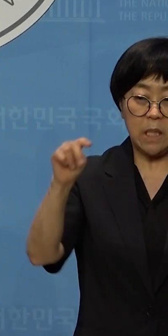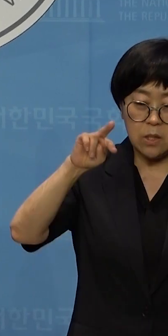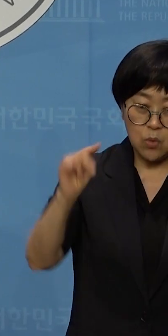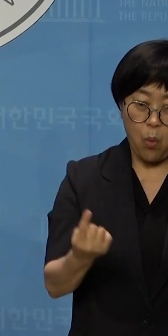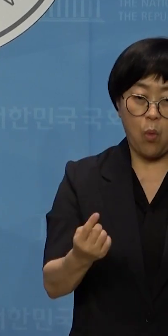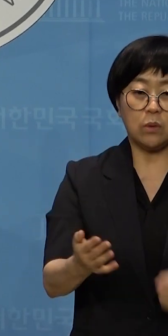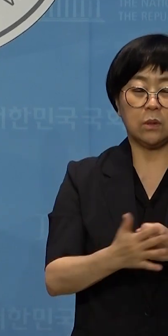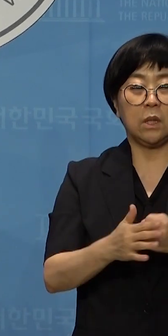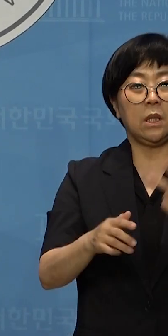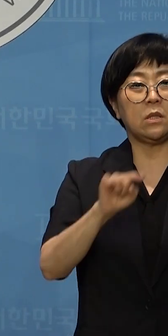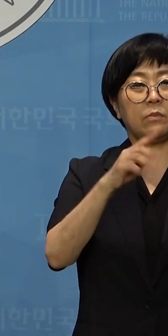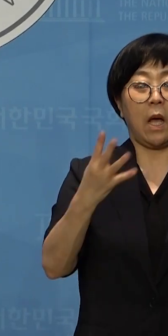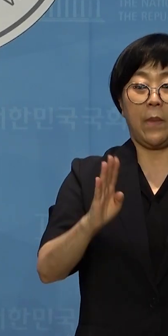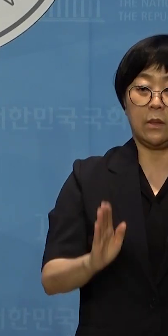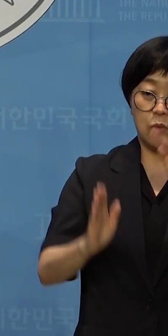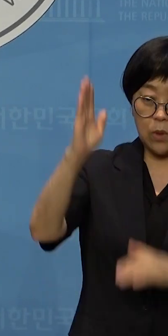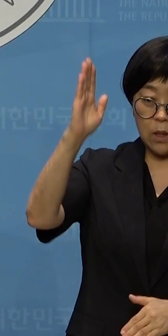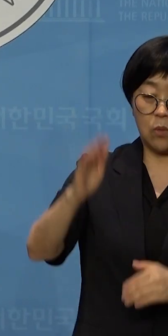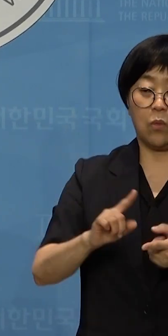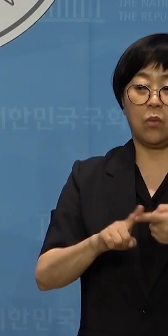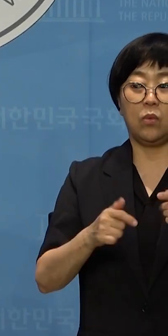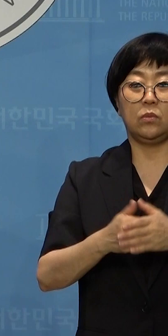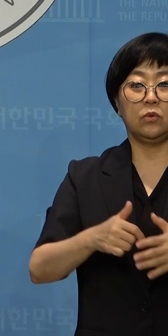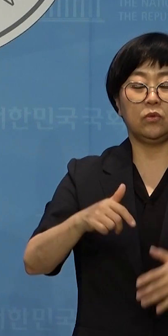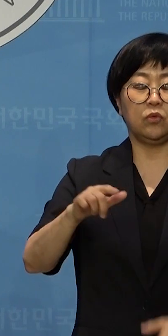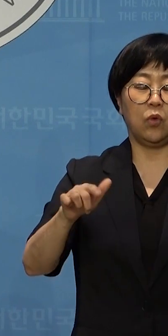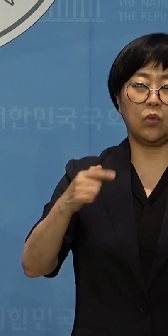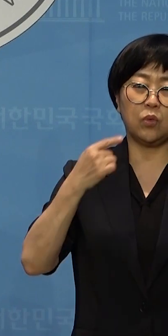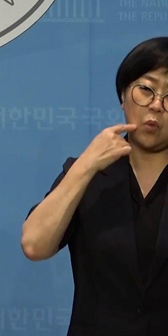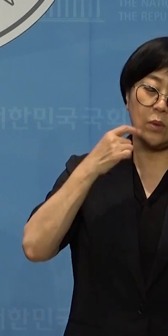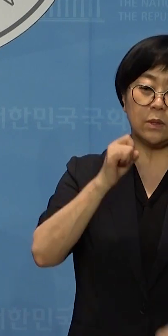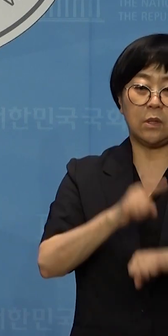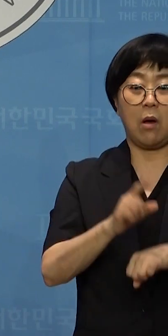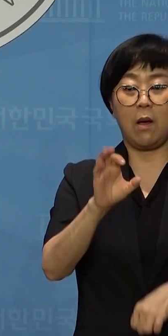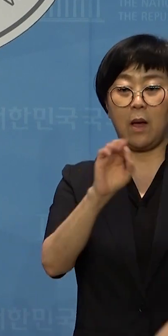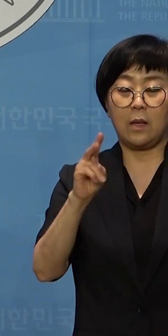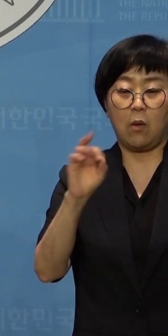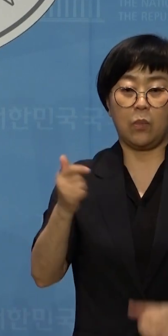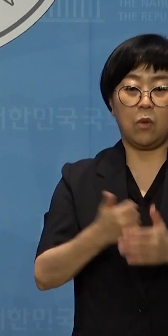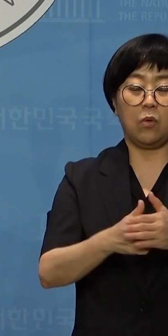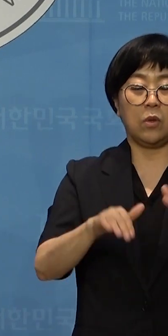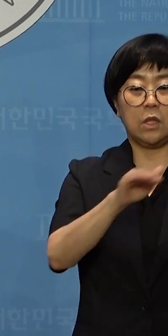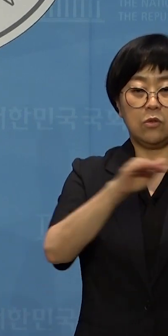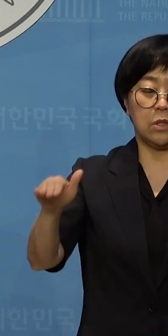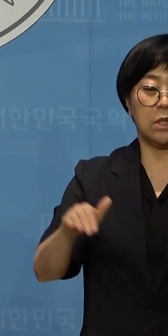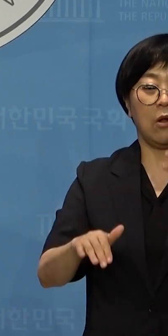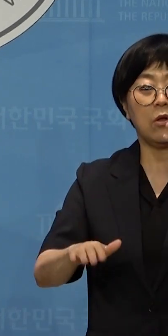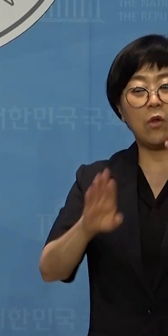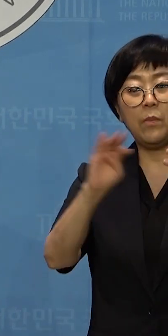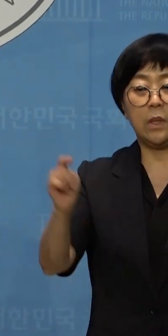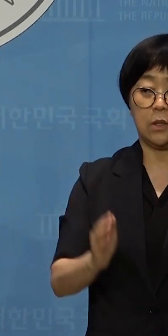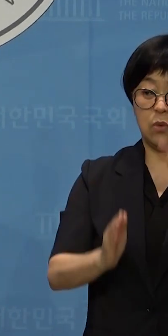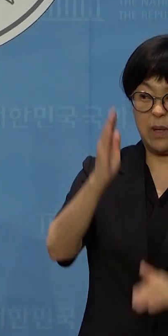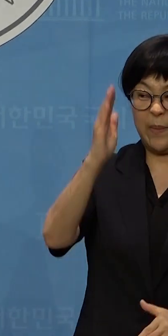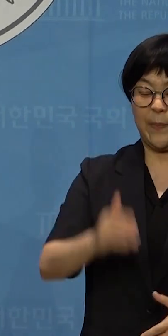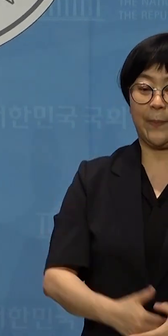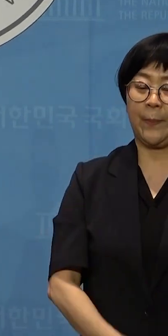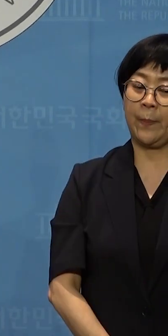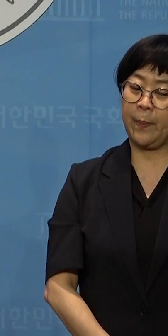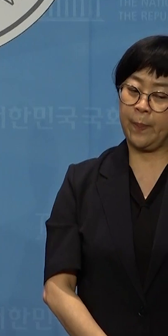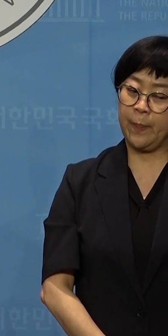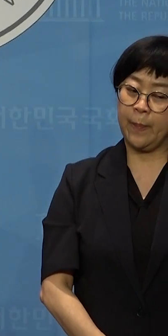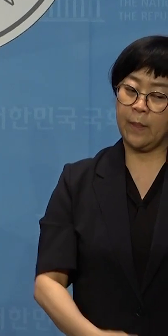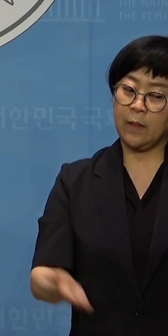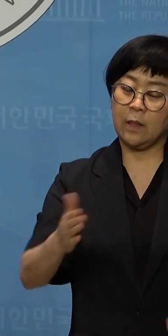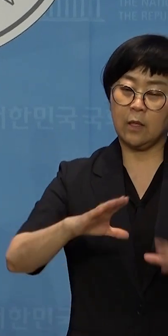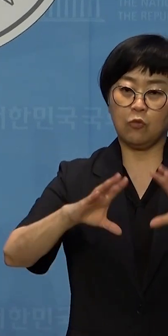기준치를 2.4배 초과했으며 중금속 물질인 아연도 기준치를 18배 초과했습니다.